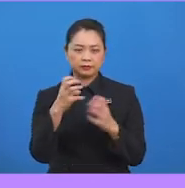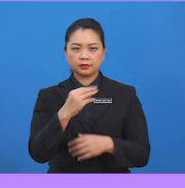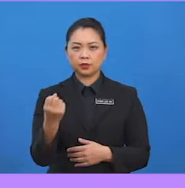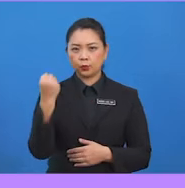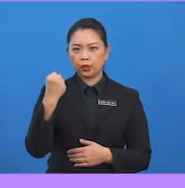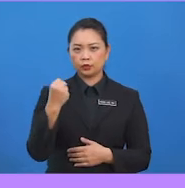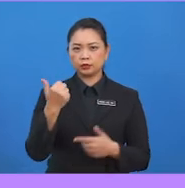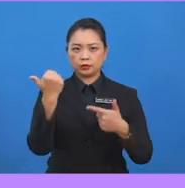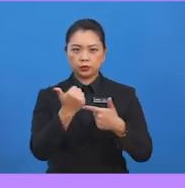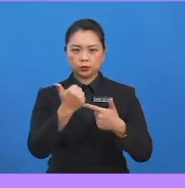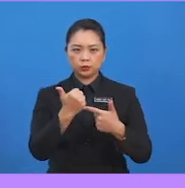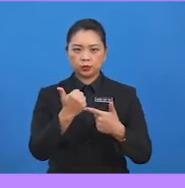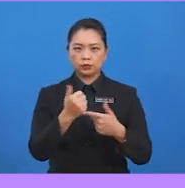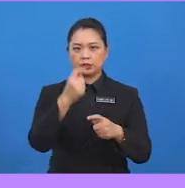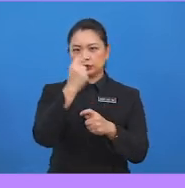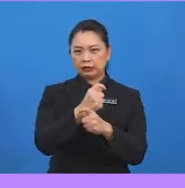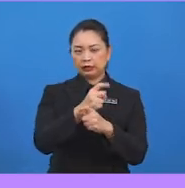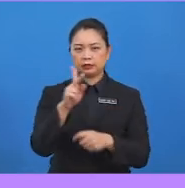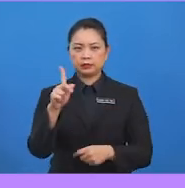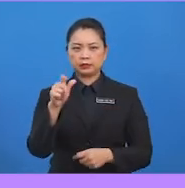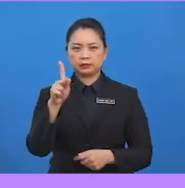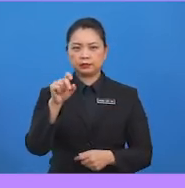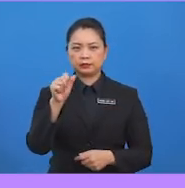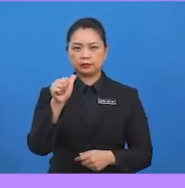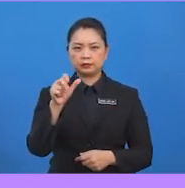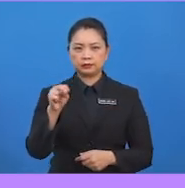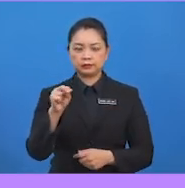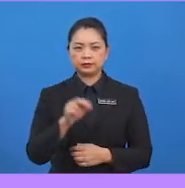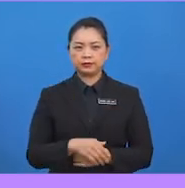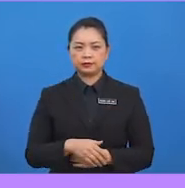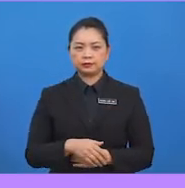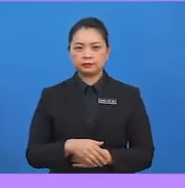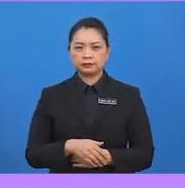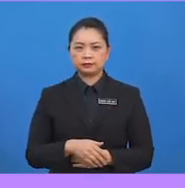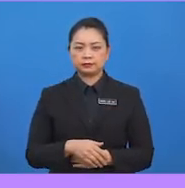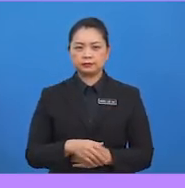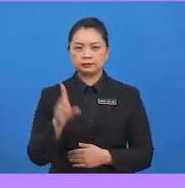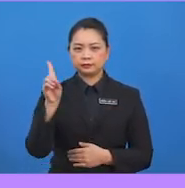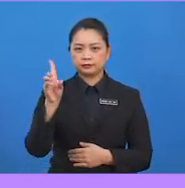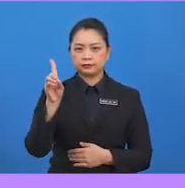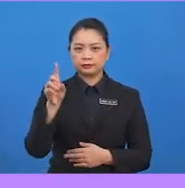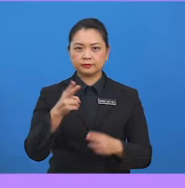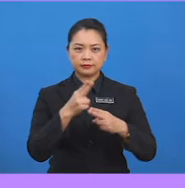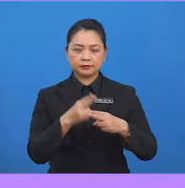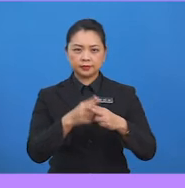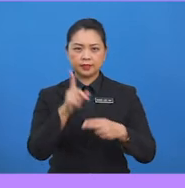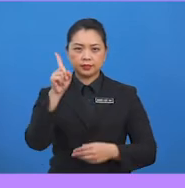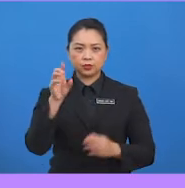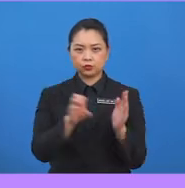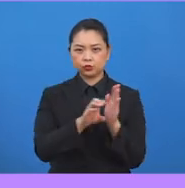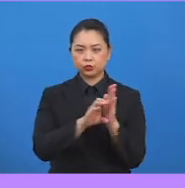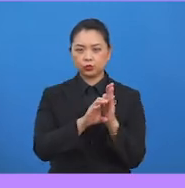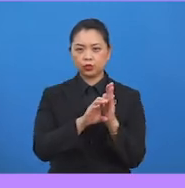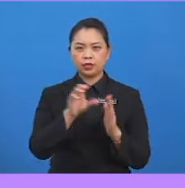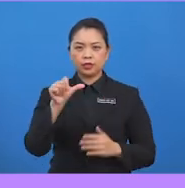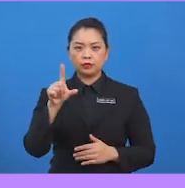yang kedua, keluli tahan kakisan. Dan soalan yang terakhir iaitu D, namakan satu contoh